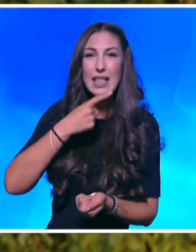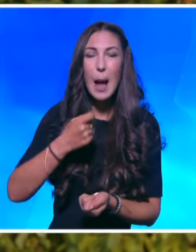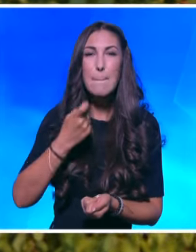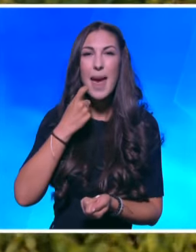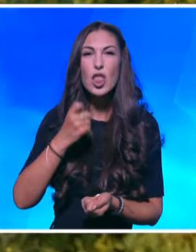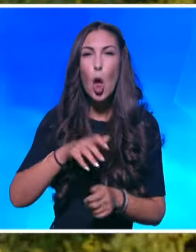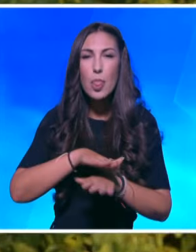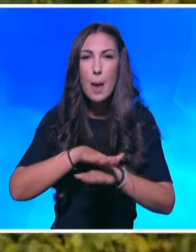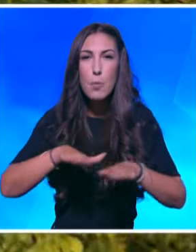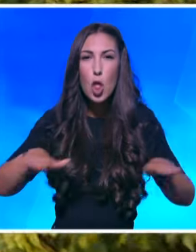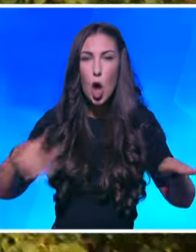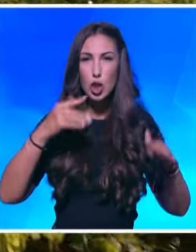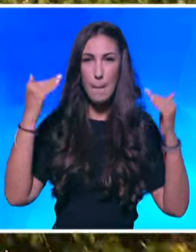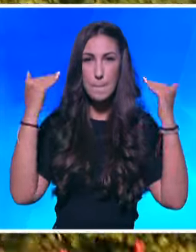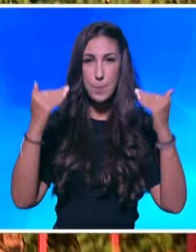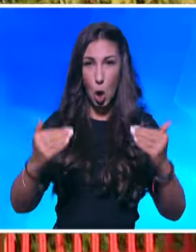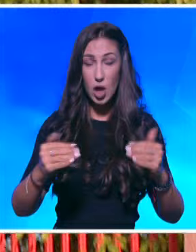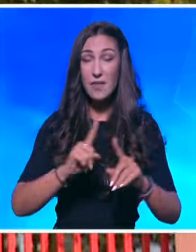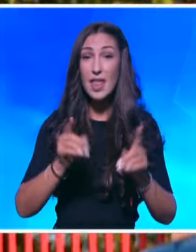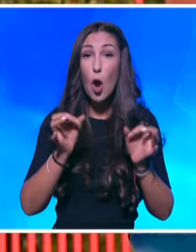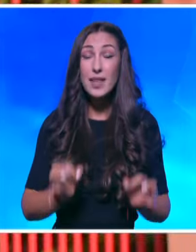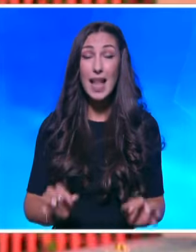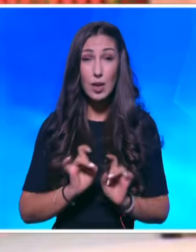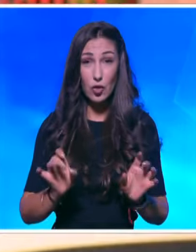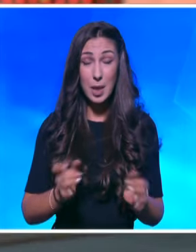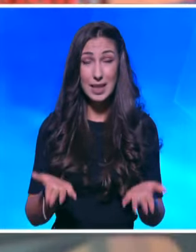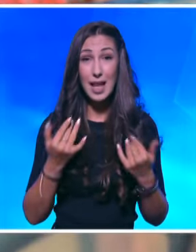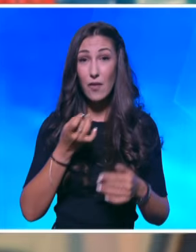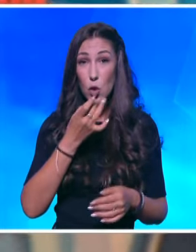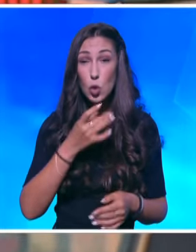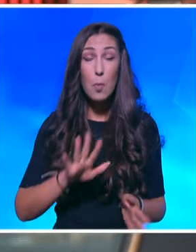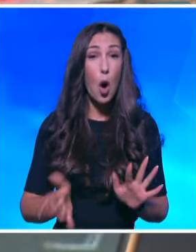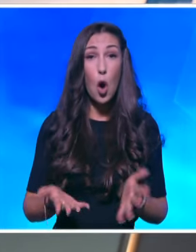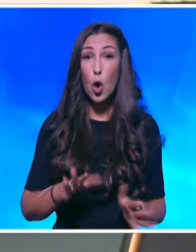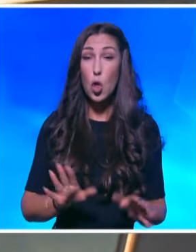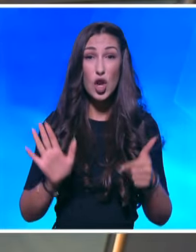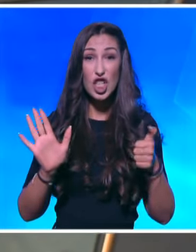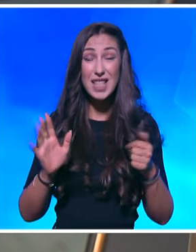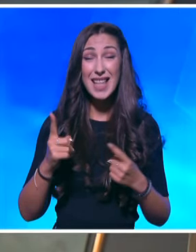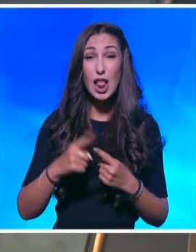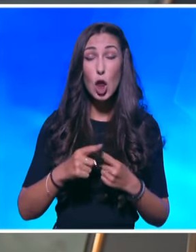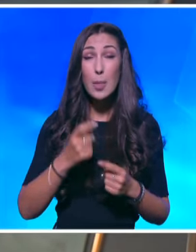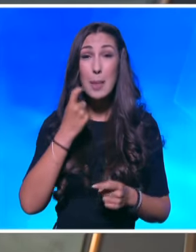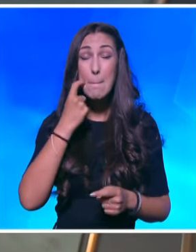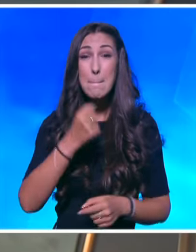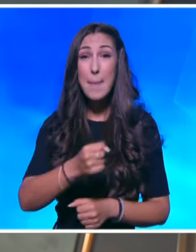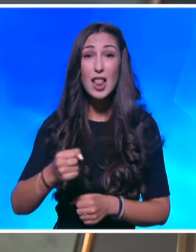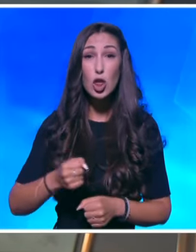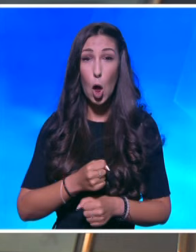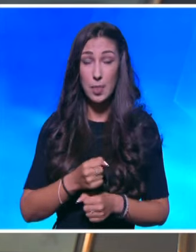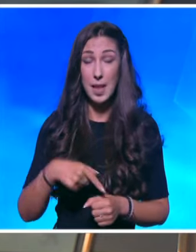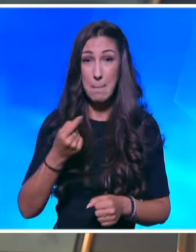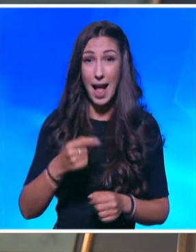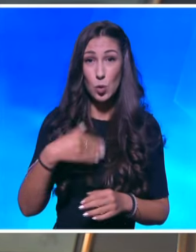плоча на покрив. По неофициална информация става дума за около 60 тона бетон. Малко след като е